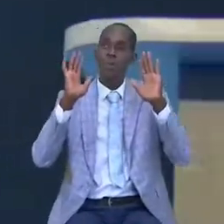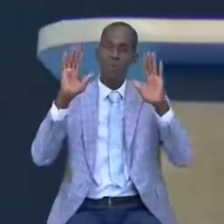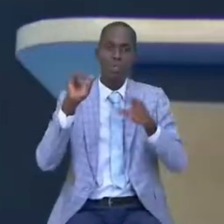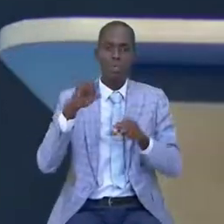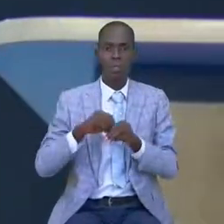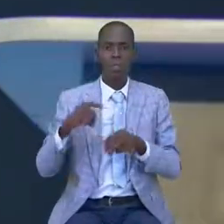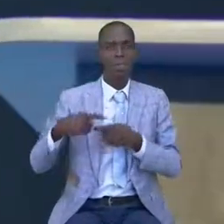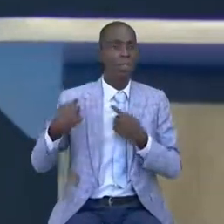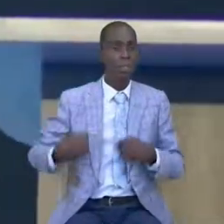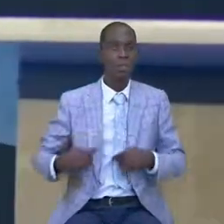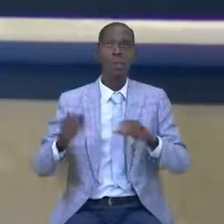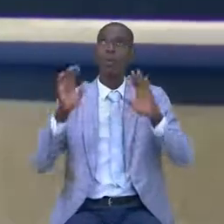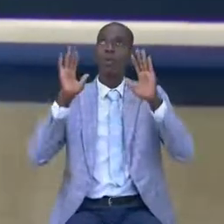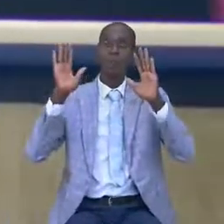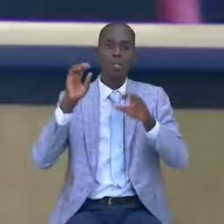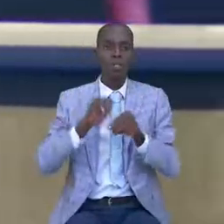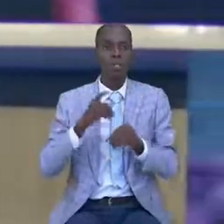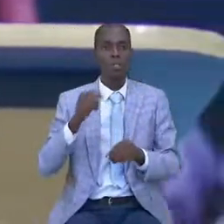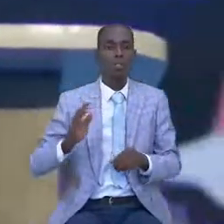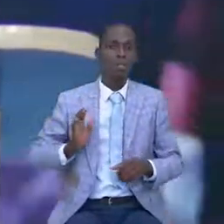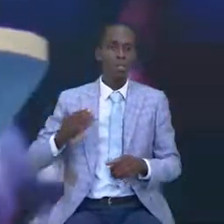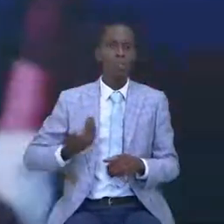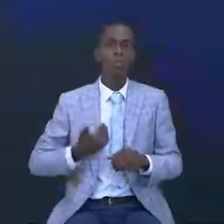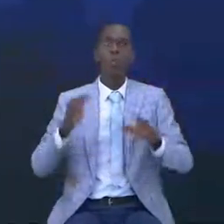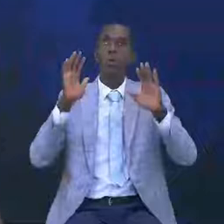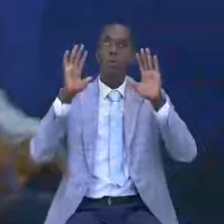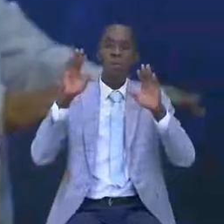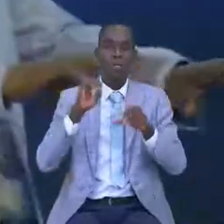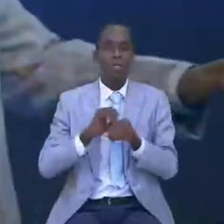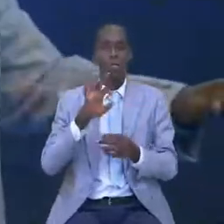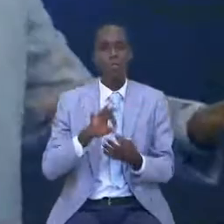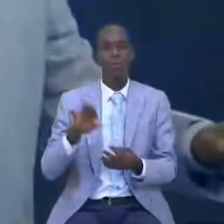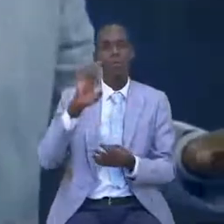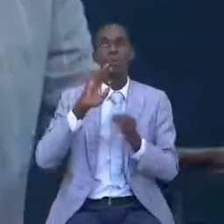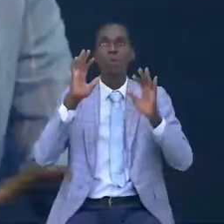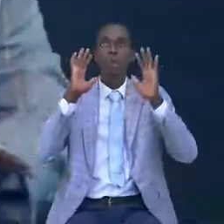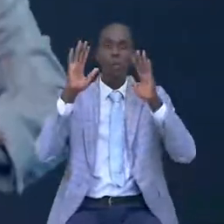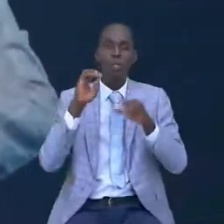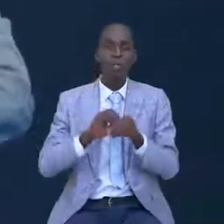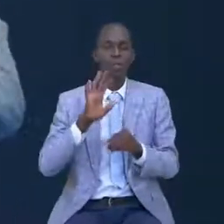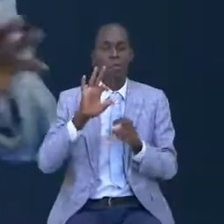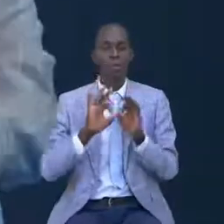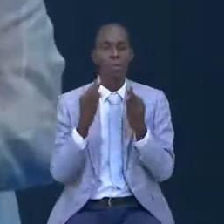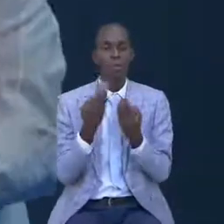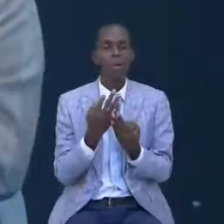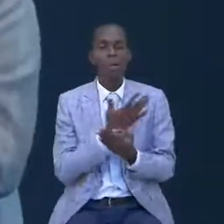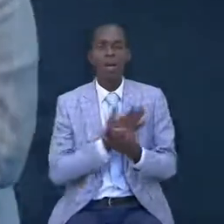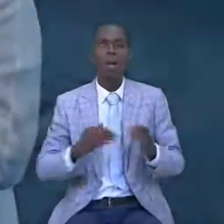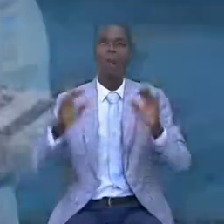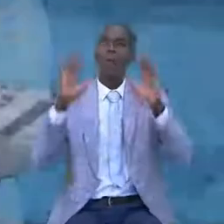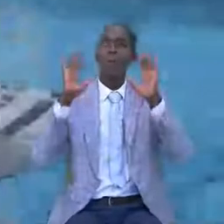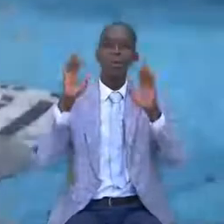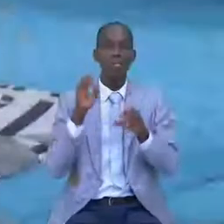encore qu'il fait des merveilles dans le cœur, des merveilles dans votre âme, des merveilles dans